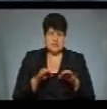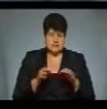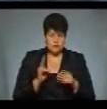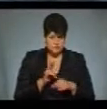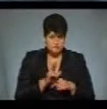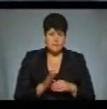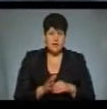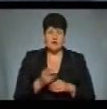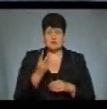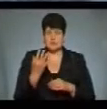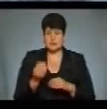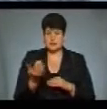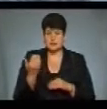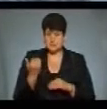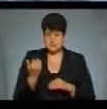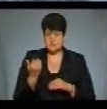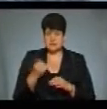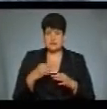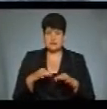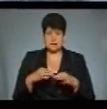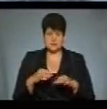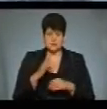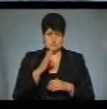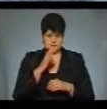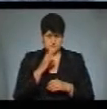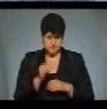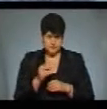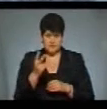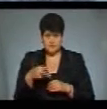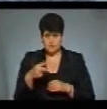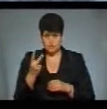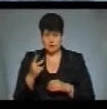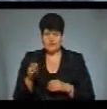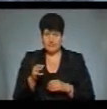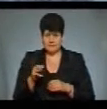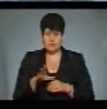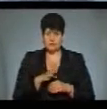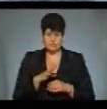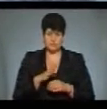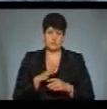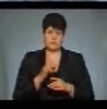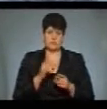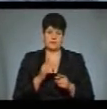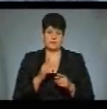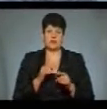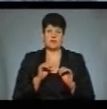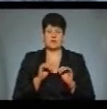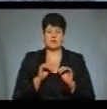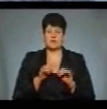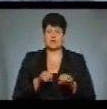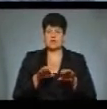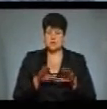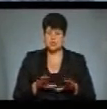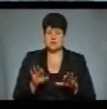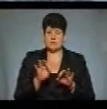2 дні тому на транспорт автомобільний. Ну і 22 травня було зупинено рішення, дію рішення щодо транспорту